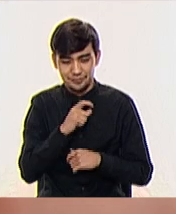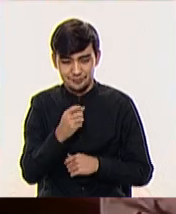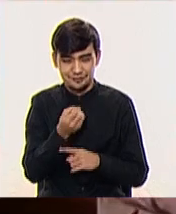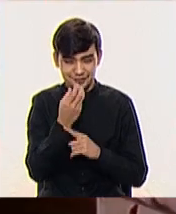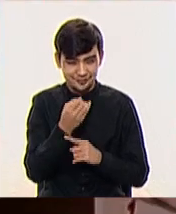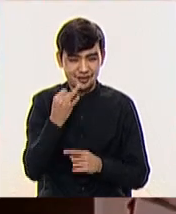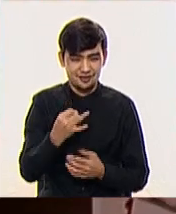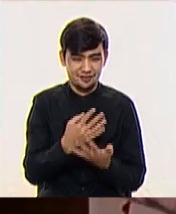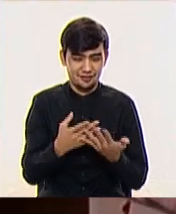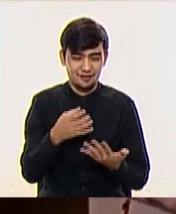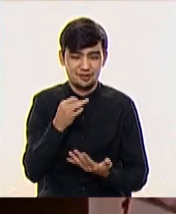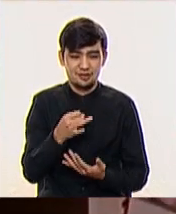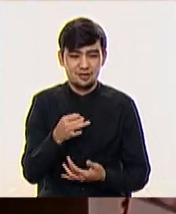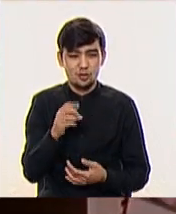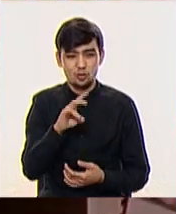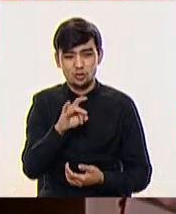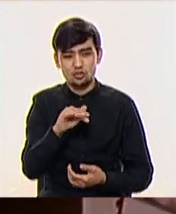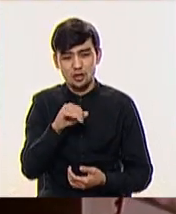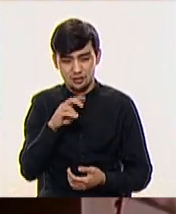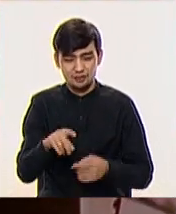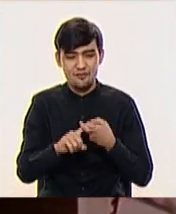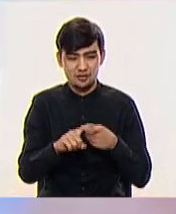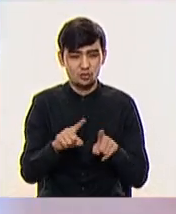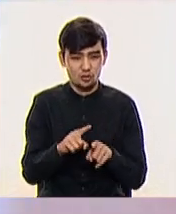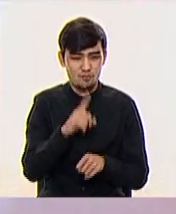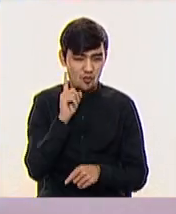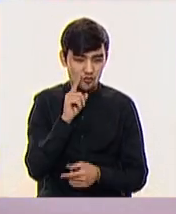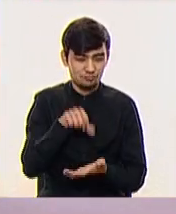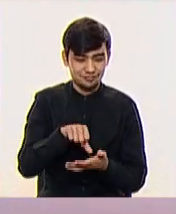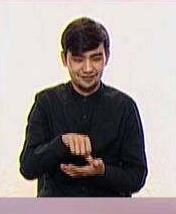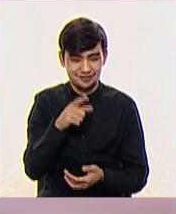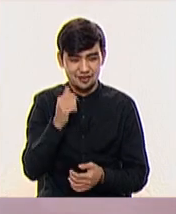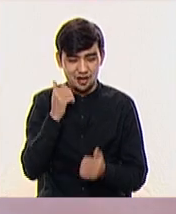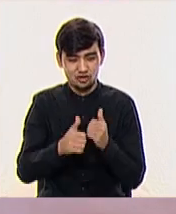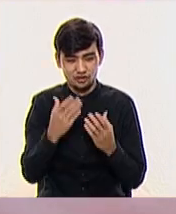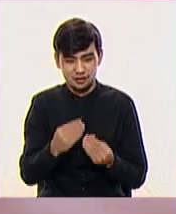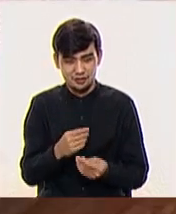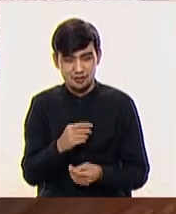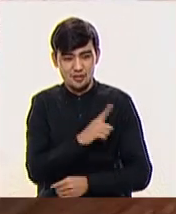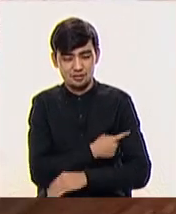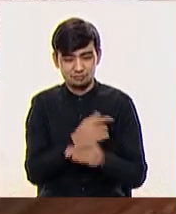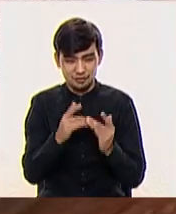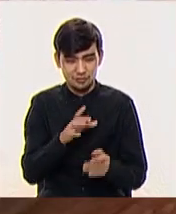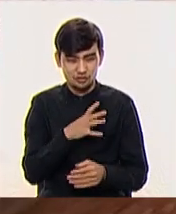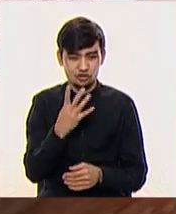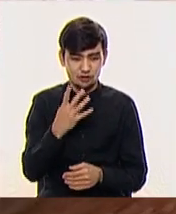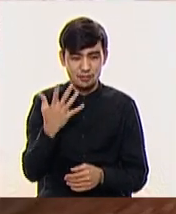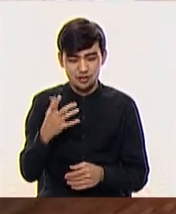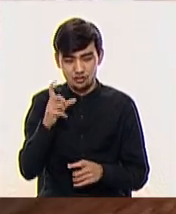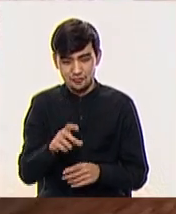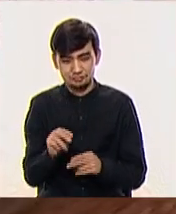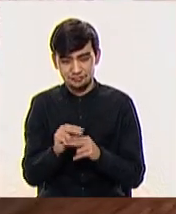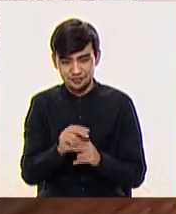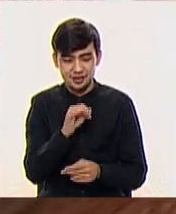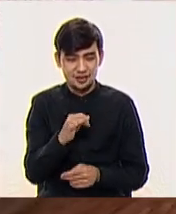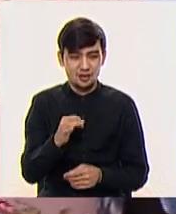алыпты. Індет өршіген тұс Нұржанатқа да оңай соқпапты. Жас маман әсіресе сол кезде күн сайын аурухана төсегінде жатып, 4-5 адамның қайтуы оны